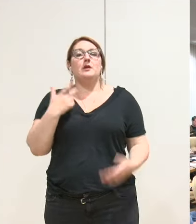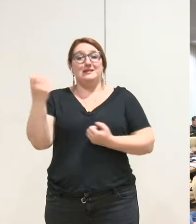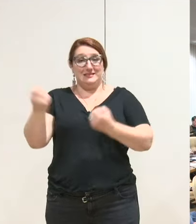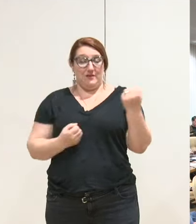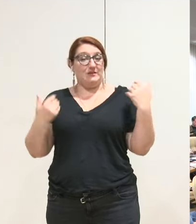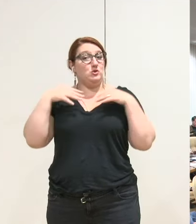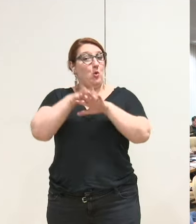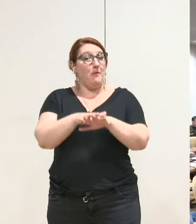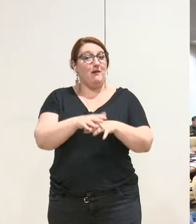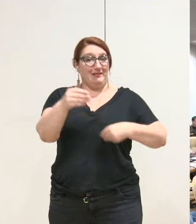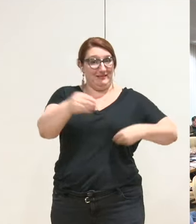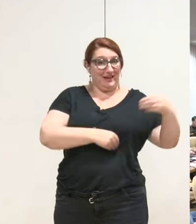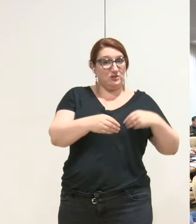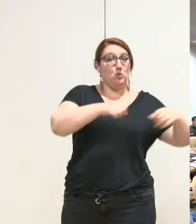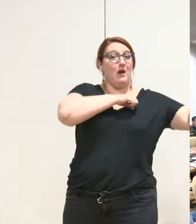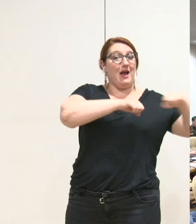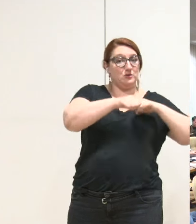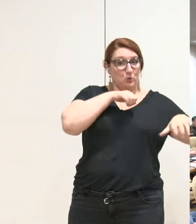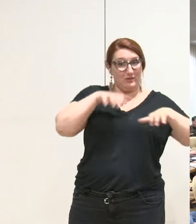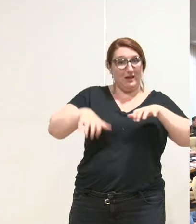commun direction action